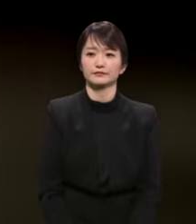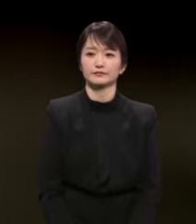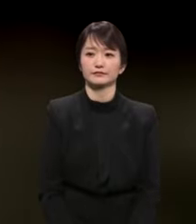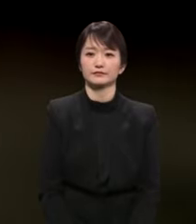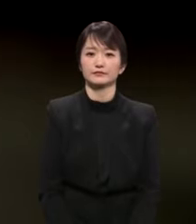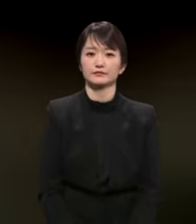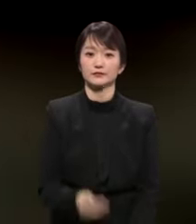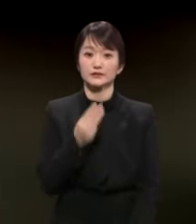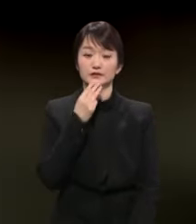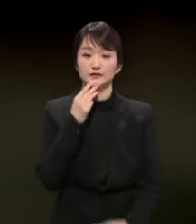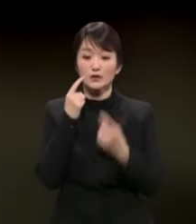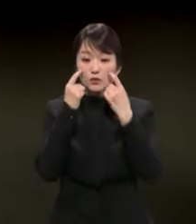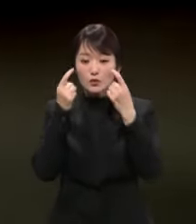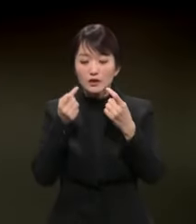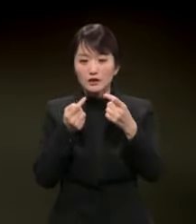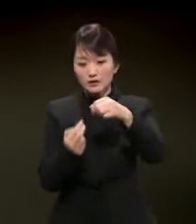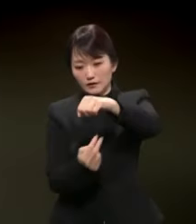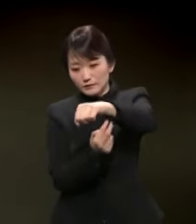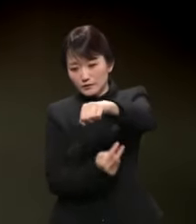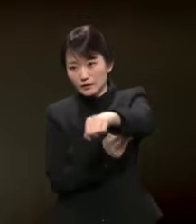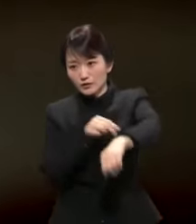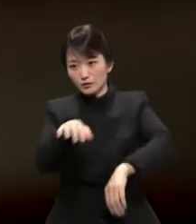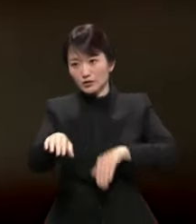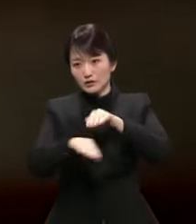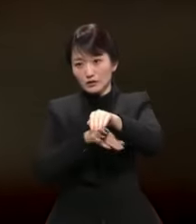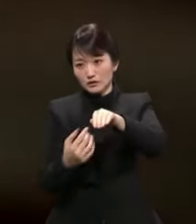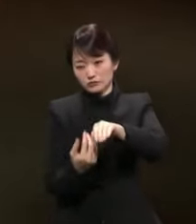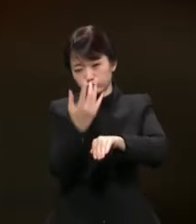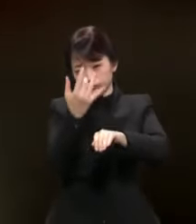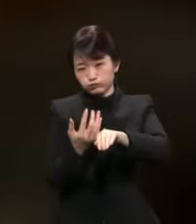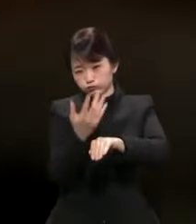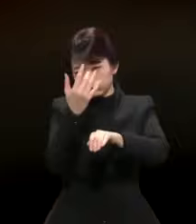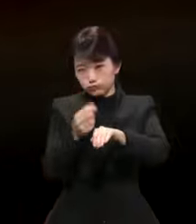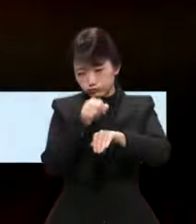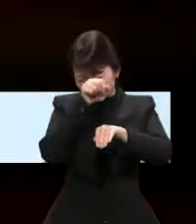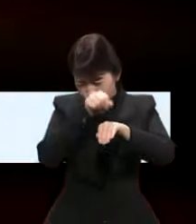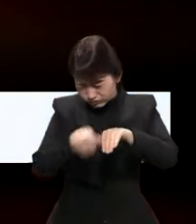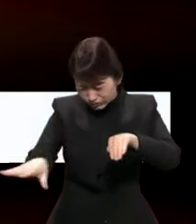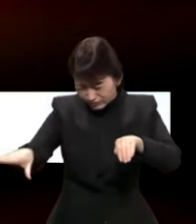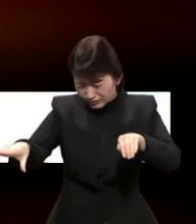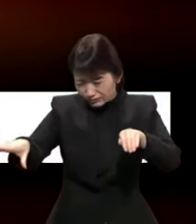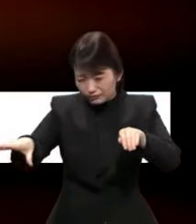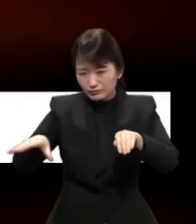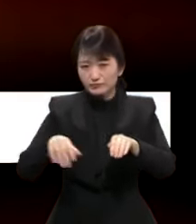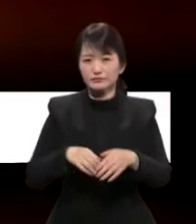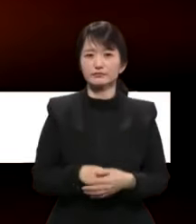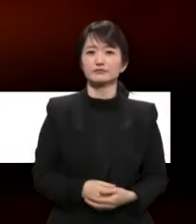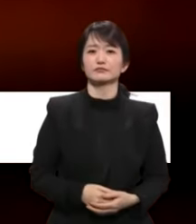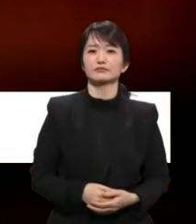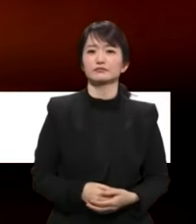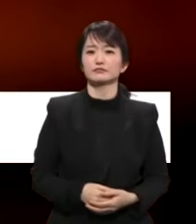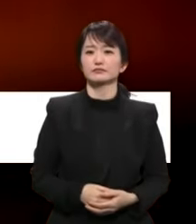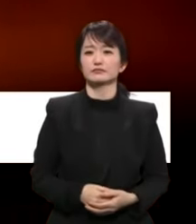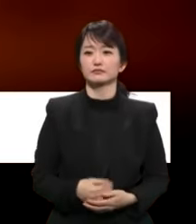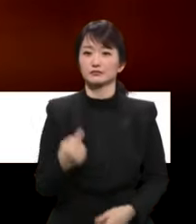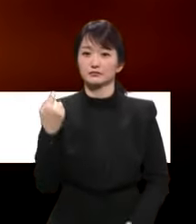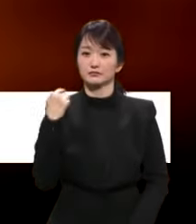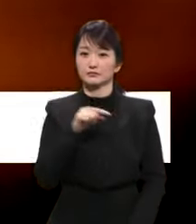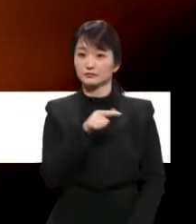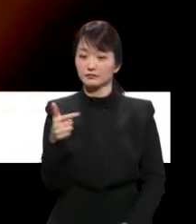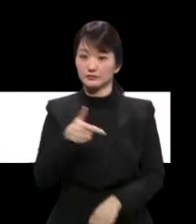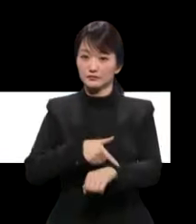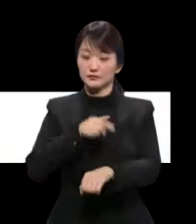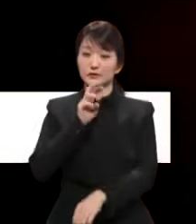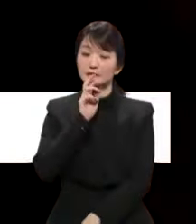서울 한강다리 위에서 차량이 불타고 있습니다. 주변에는 사고 파편이 어지럽게 널려 있습니다. 어제 저녁